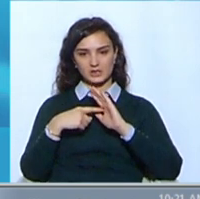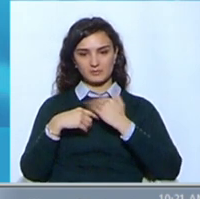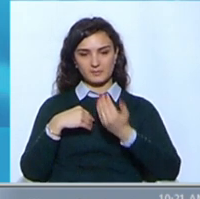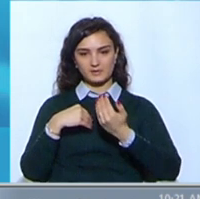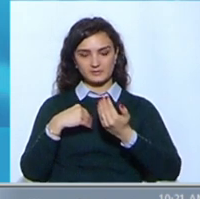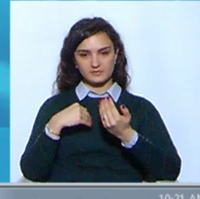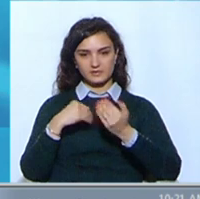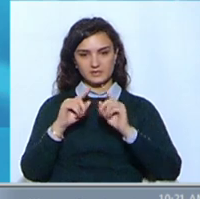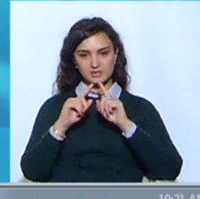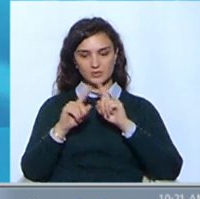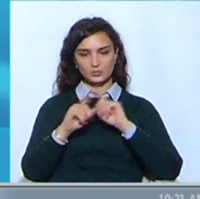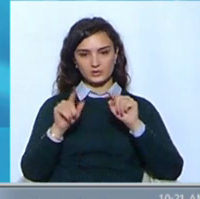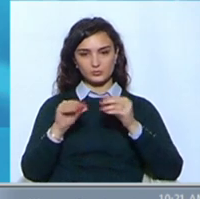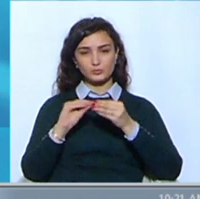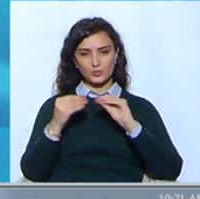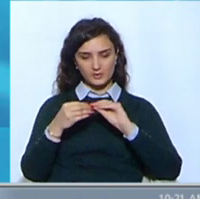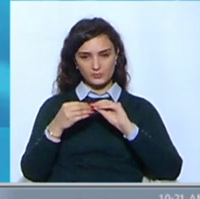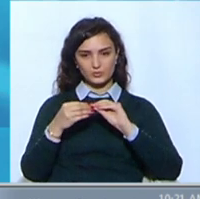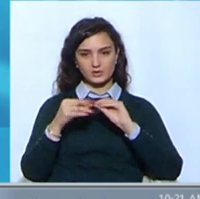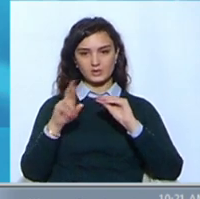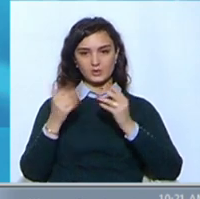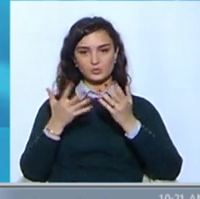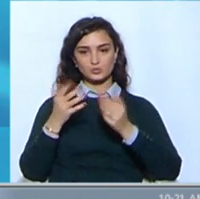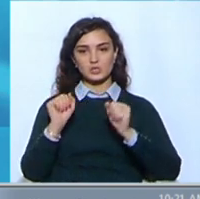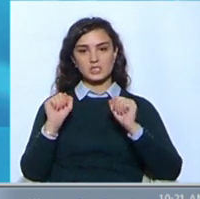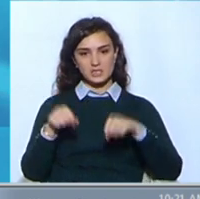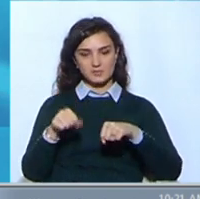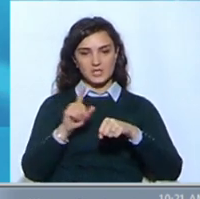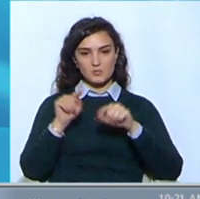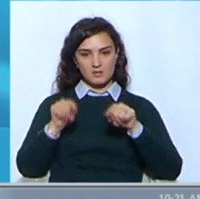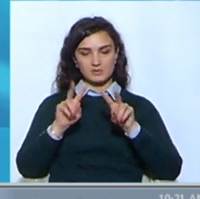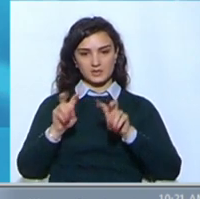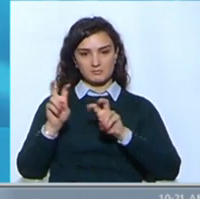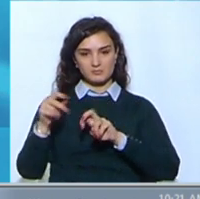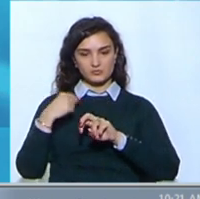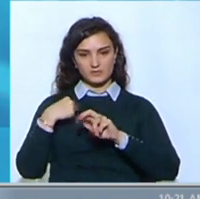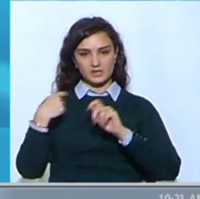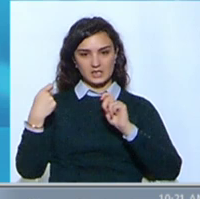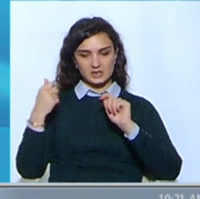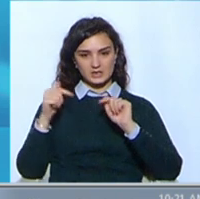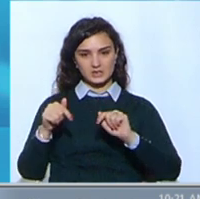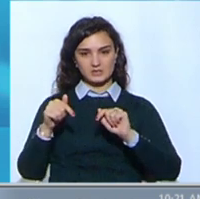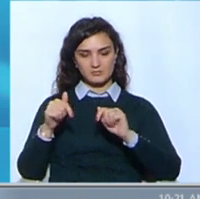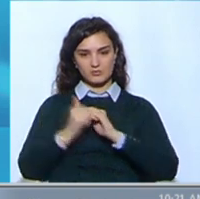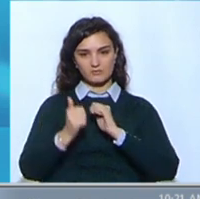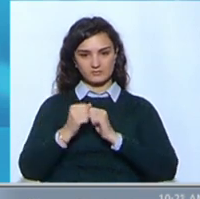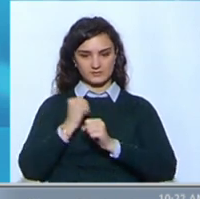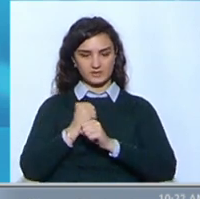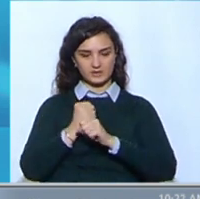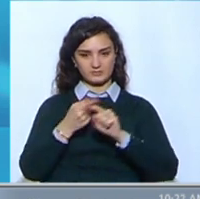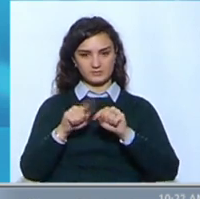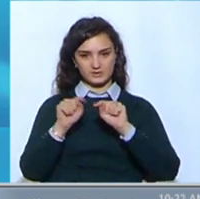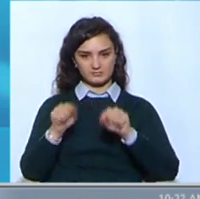მათთვის განსაკუთრებით პრობლემური და თუ შესაძლებელია რომ ამ თემებს ჩვენ გადაცემაში მოუყაროთ თავი, ყოველთვის ვაკეთებთ